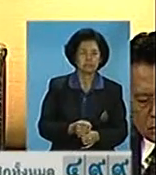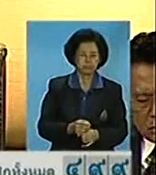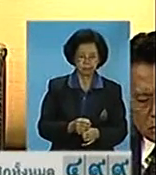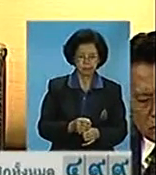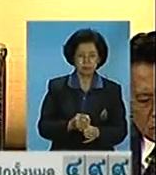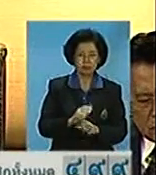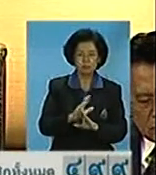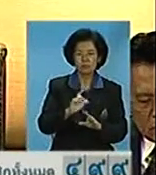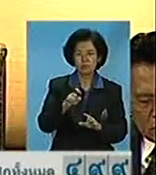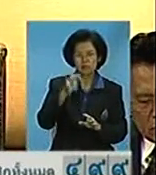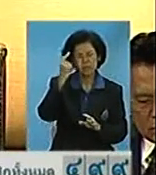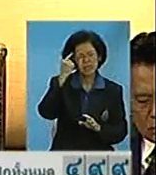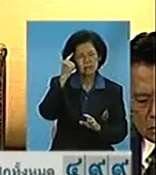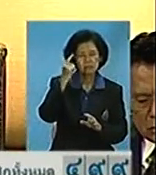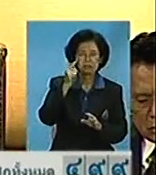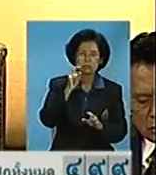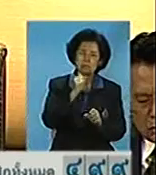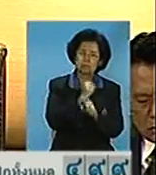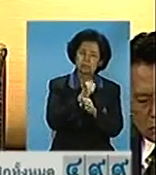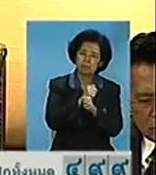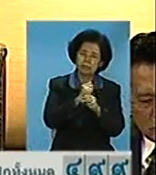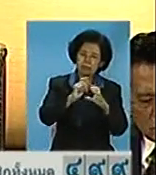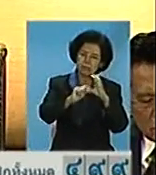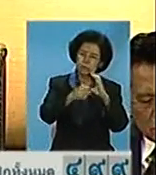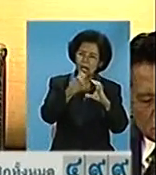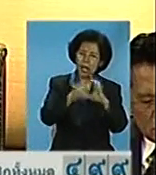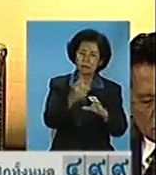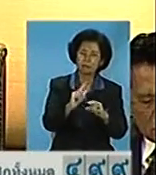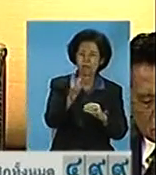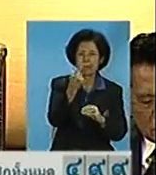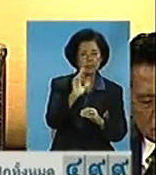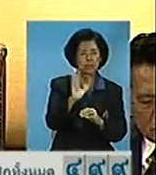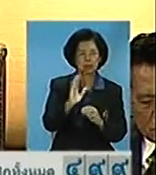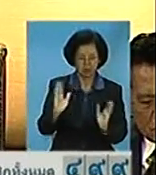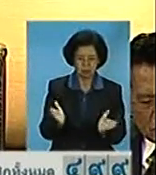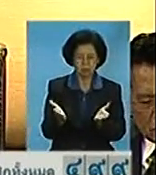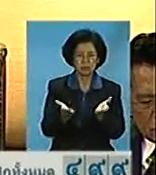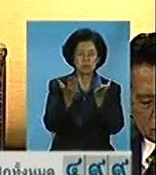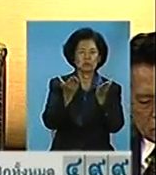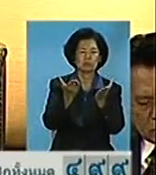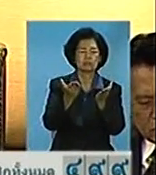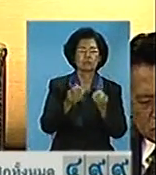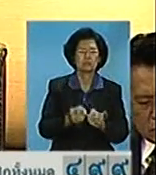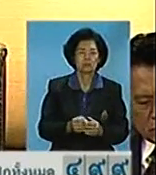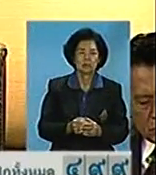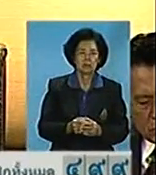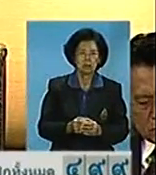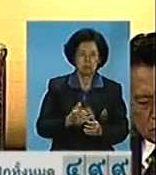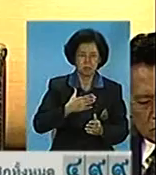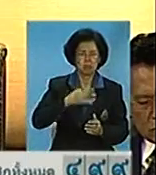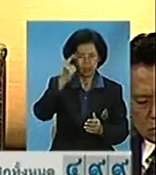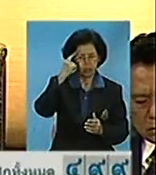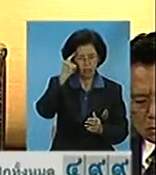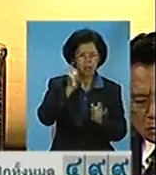จะต้องไปสร้างตลาดแต่ให้การสนับสนุนส่งเสริมนะครับผมคิดว่าเอาไปคุ